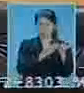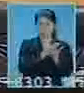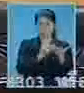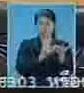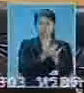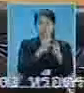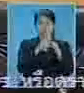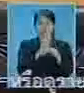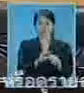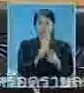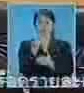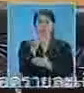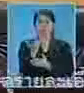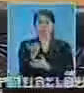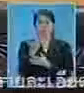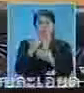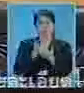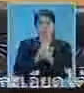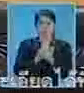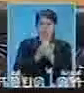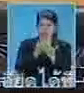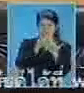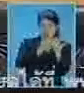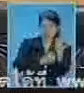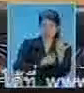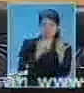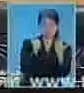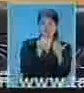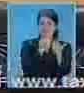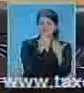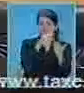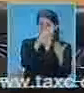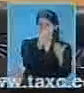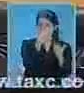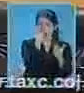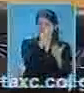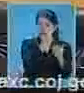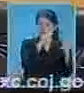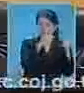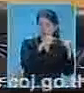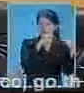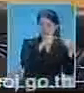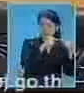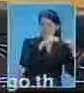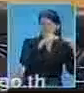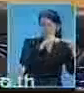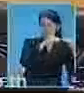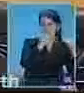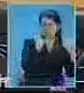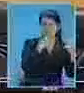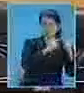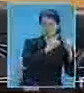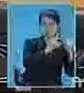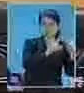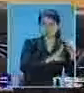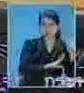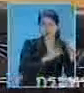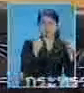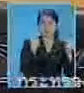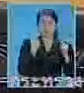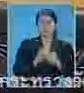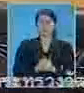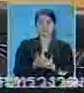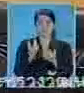ากอันดับแรกก็คือสลากใดควรที่รับสิทธิ์ลำดับที่สองก็คือเมื่อมติครม.ออกมาแล้ว